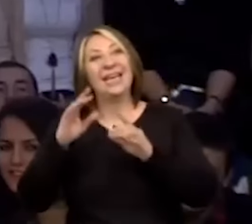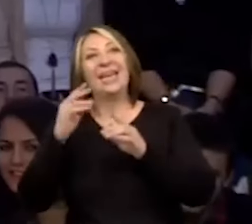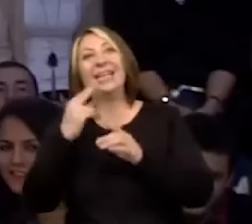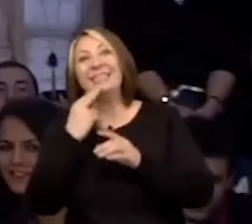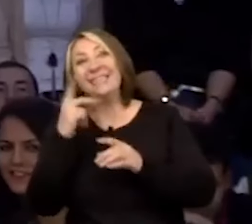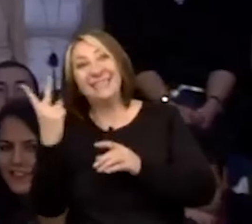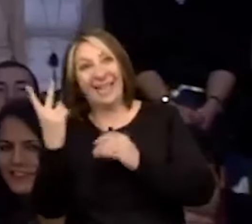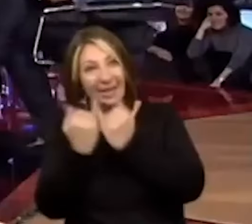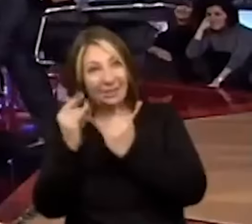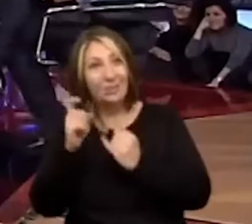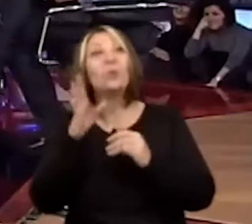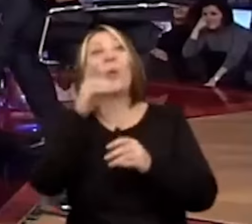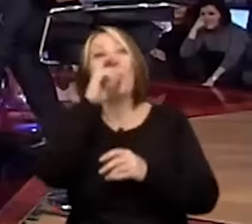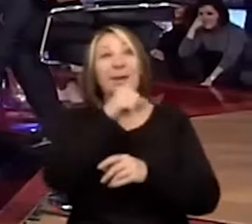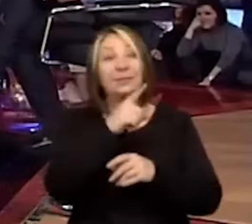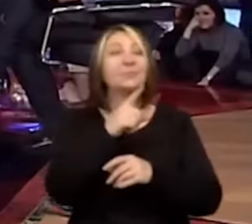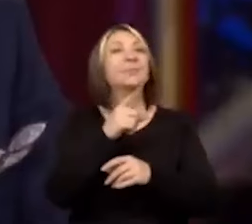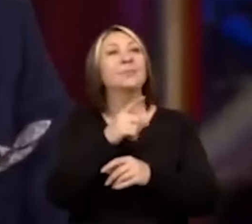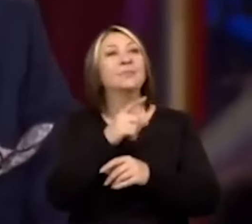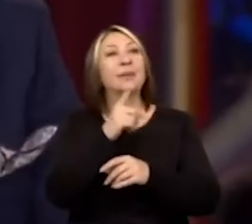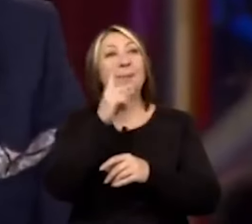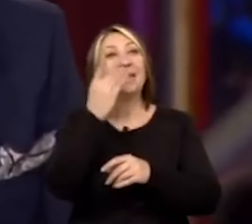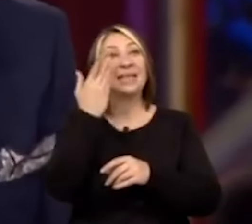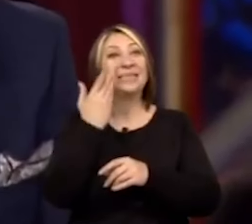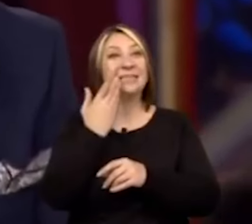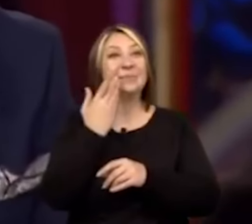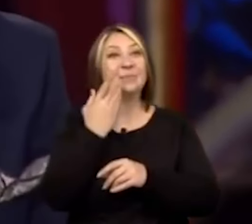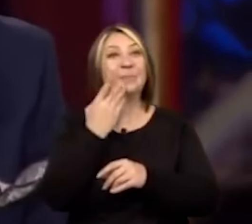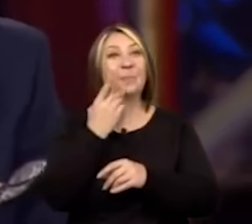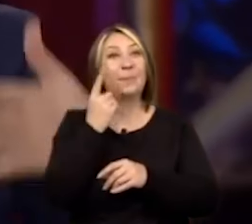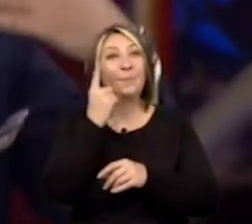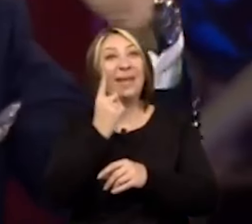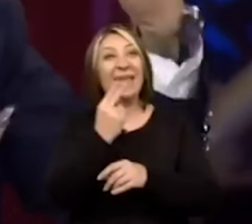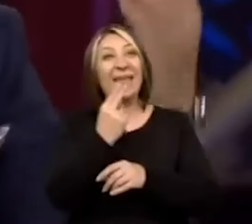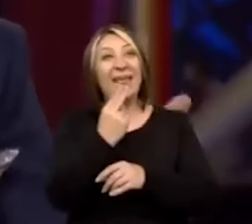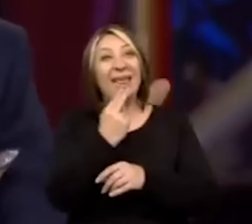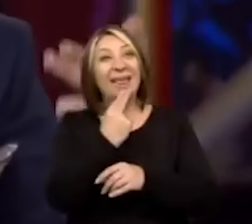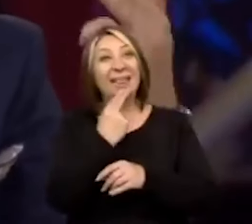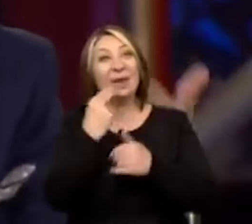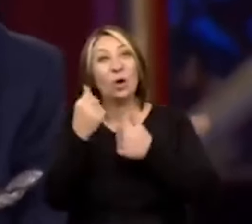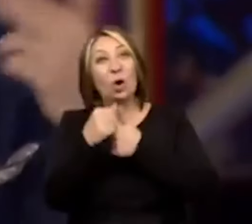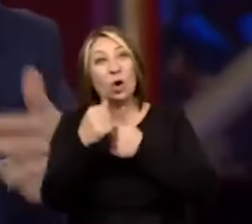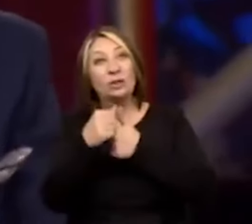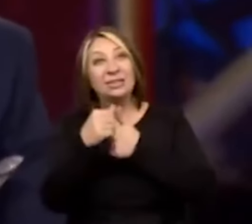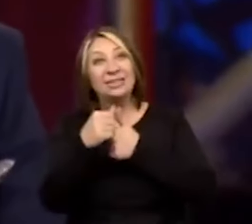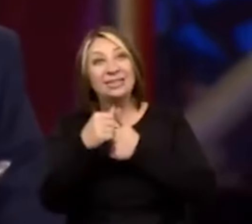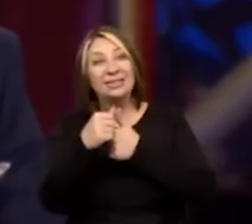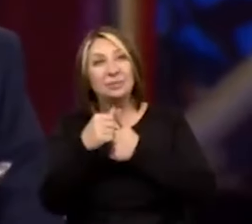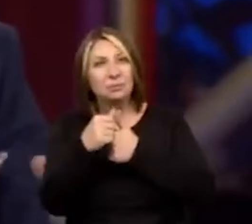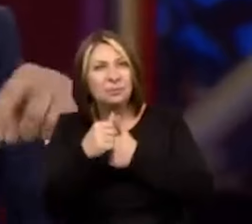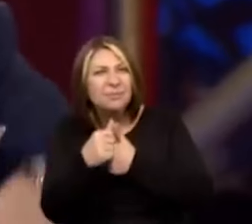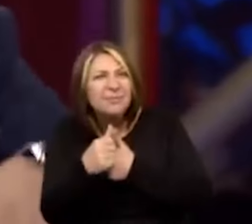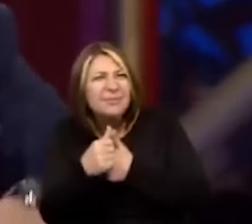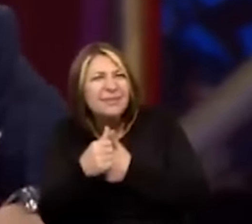Bayülgen. Başka? Bir izleyicim, bir kadın kocası iguana ile ilişkisi